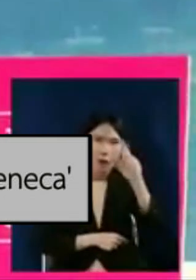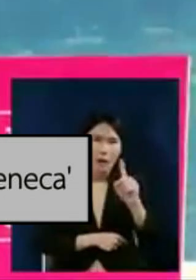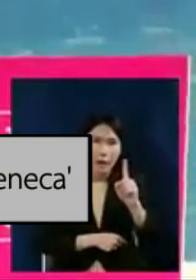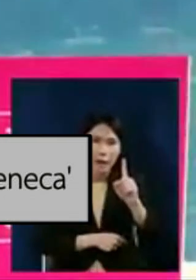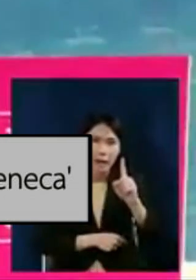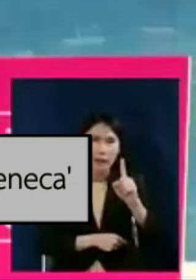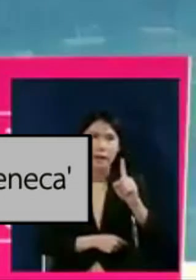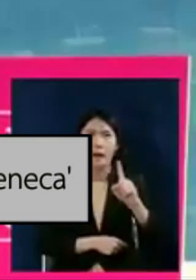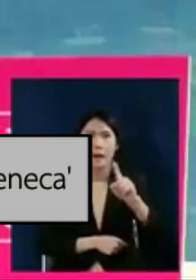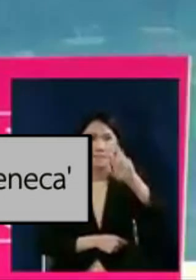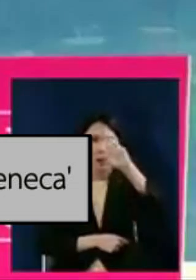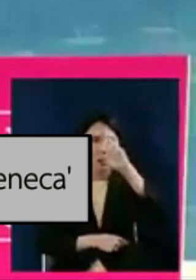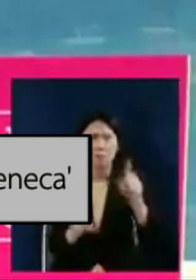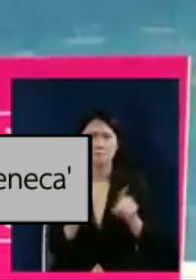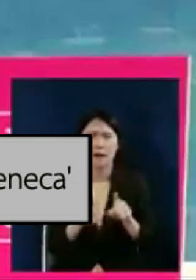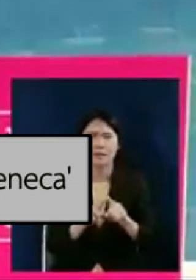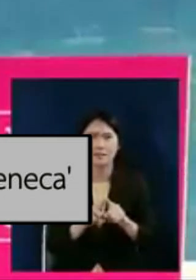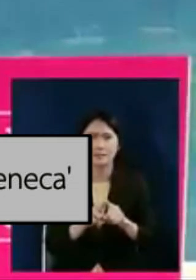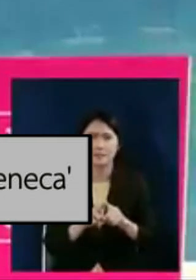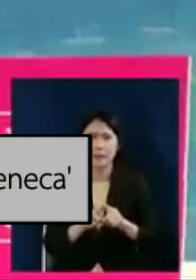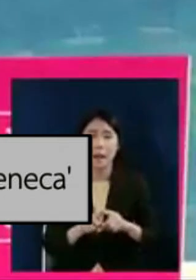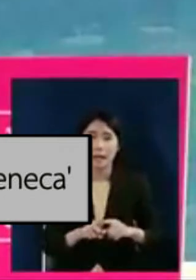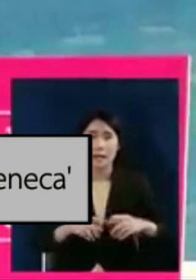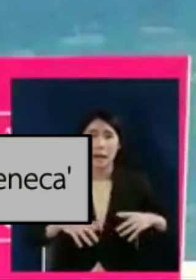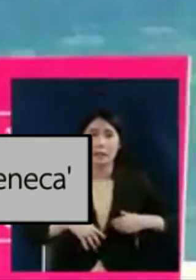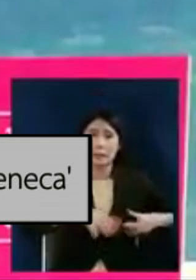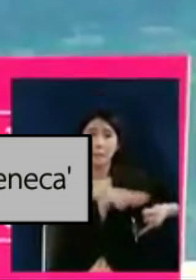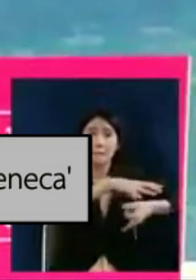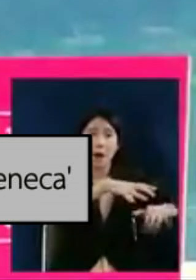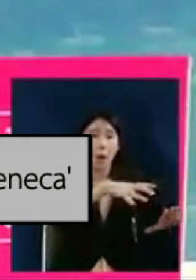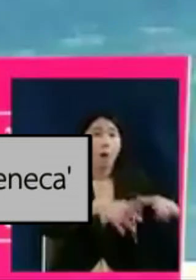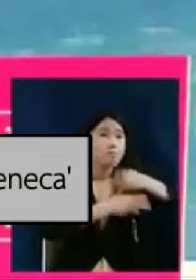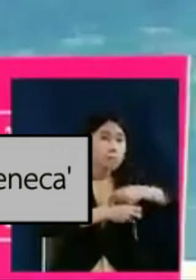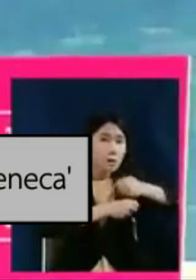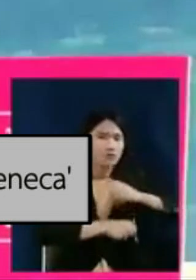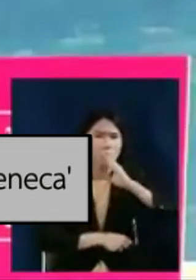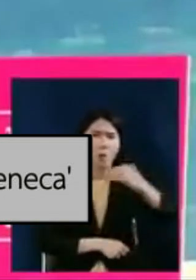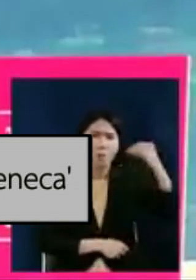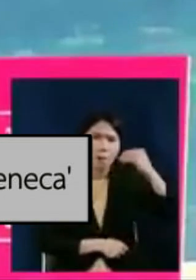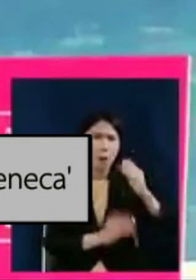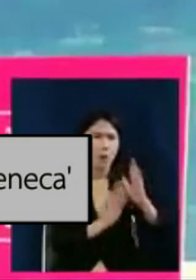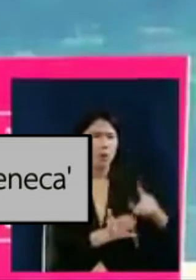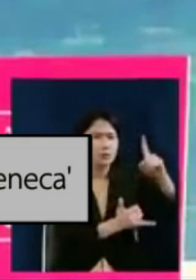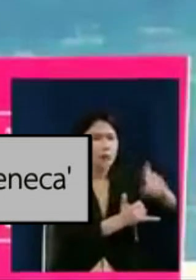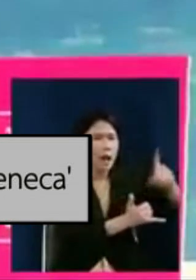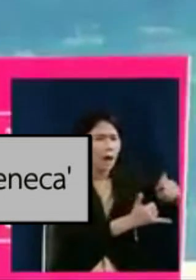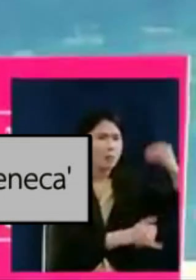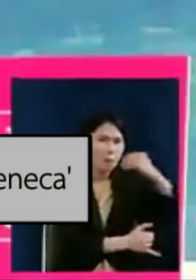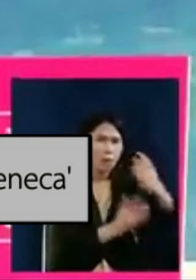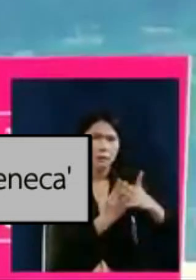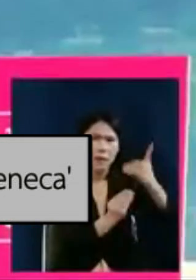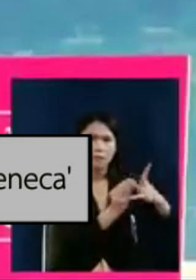ในสถานะและกับที่พักของคนฉลาดเนี่ยในยามปกติก็มีคนเสียชีวิตอยู่ทุกอาทิตย์อยู่แล้ว